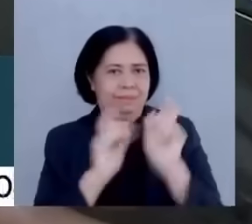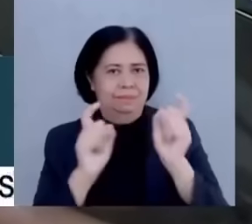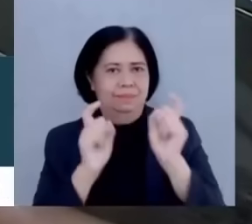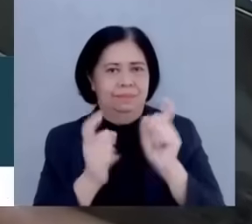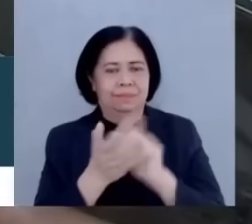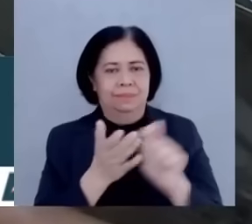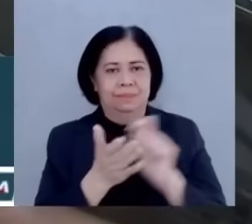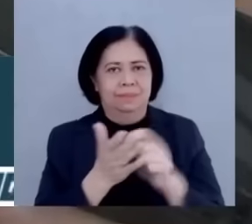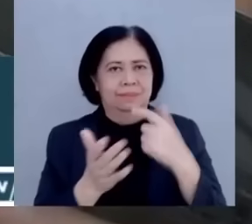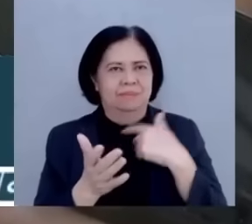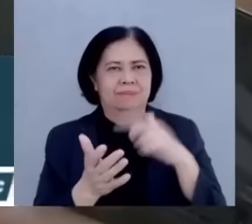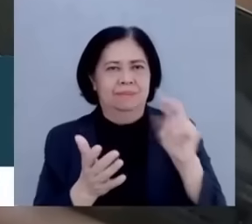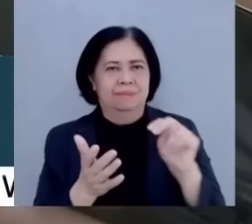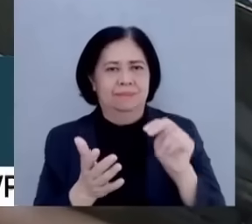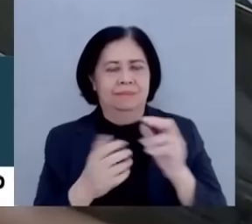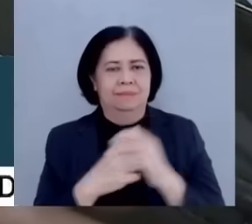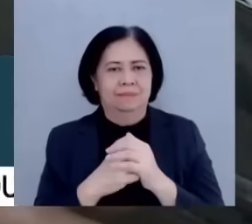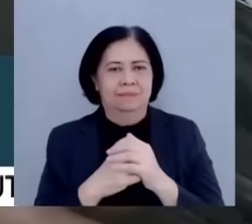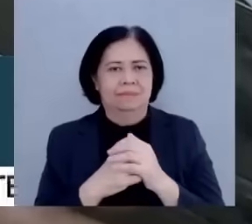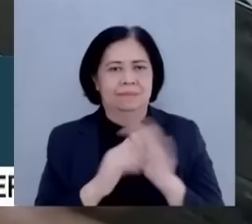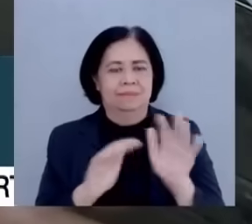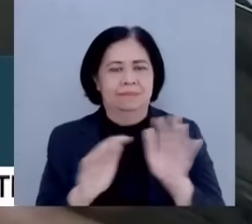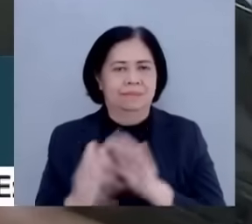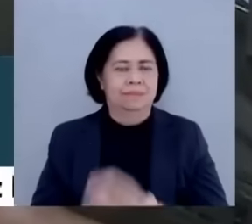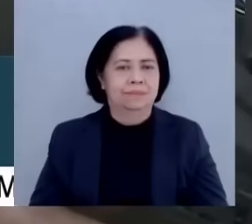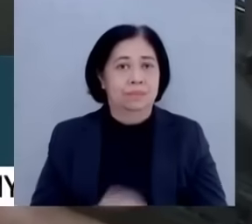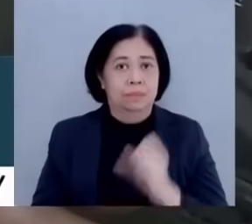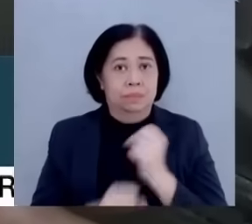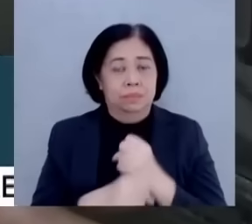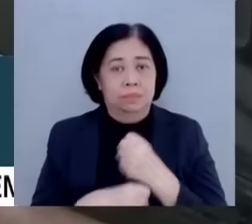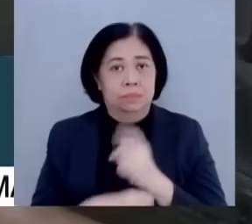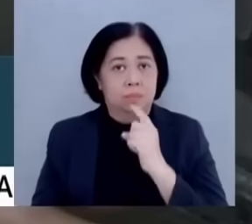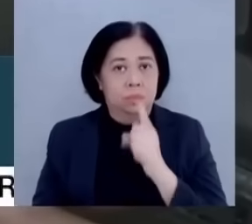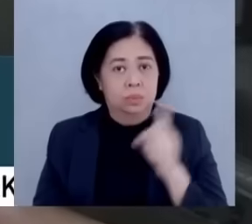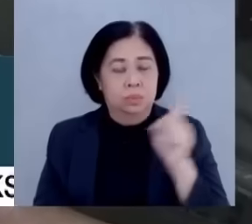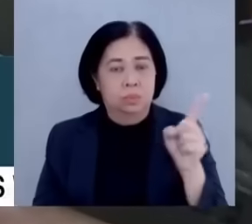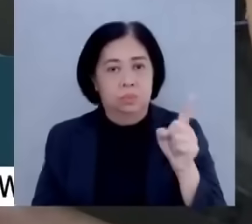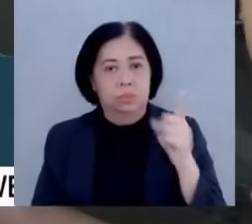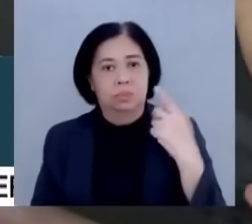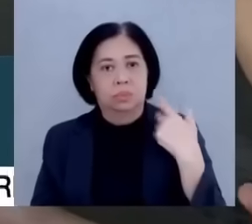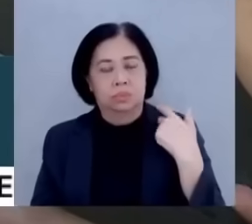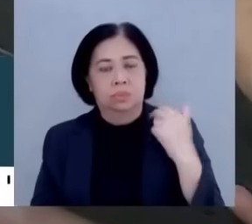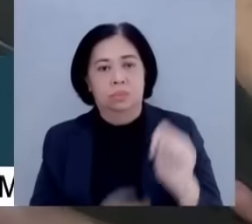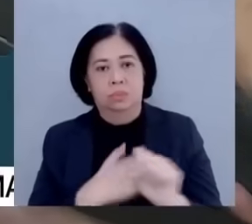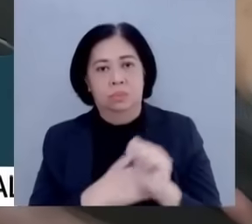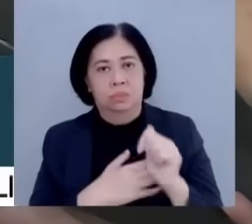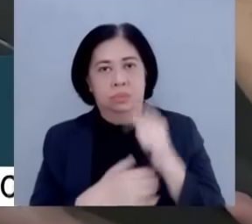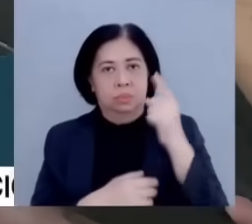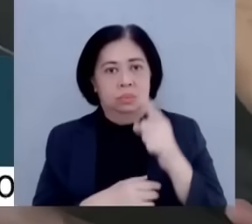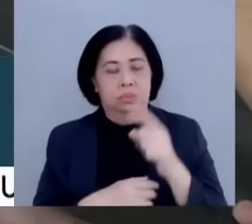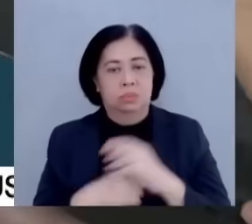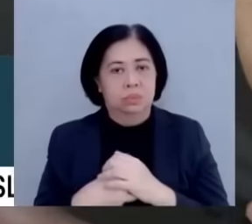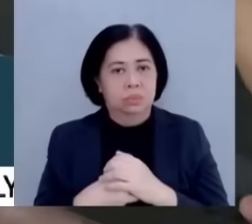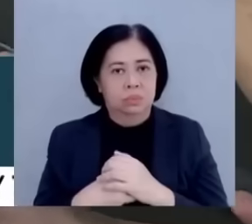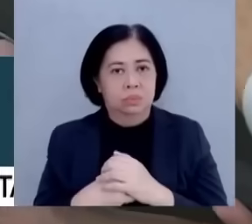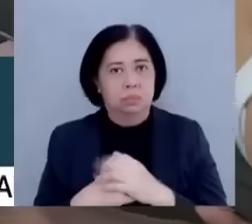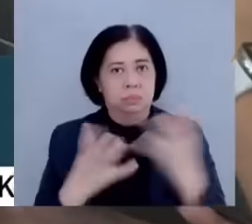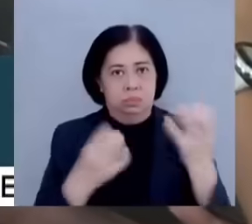Ako, kailangan ko... Are you afraid? Are you saying that there's a threat for you to get killed by